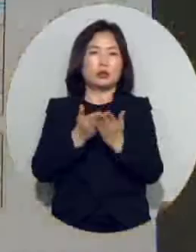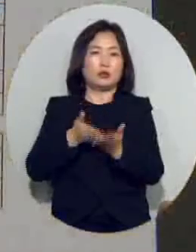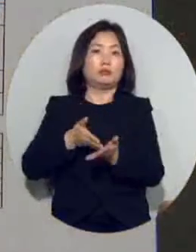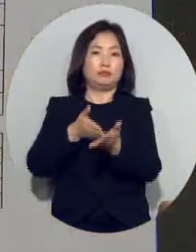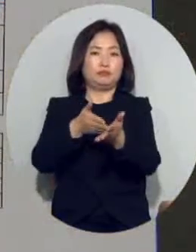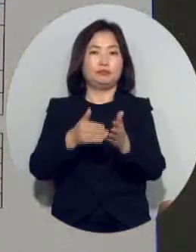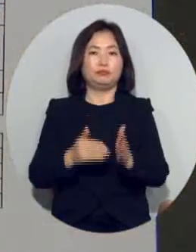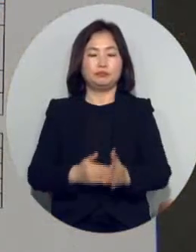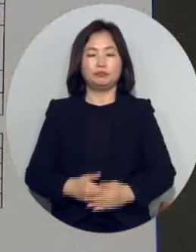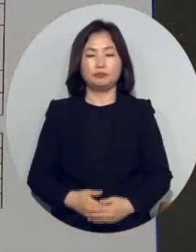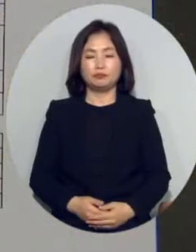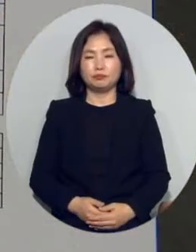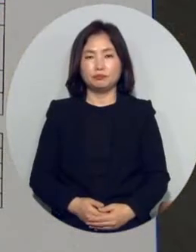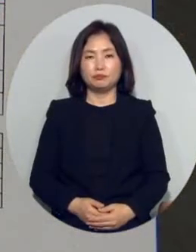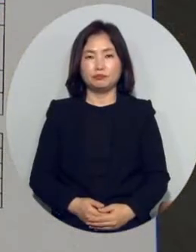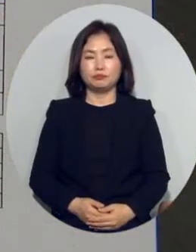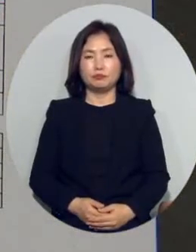mbc 뉴스 장미 뿜 입니다